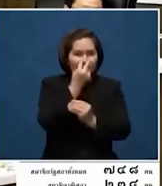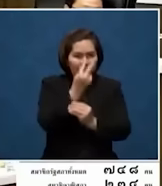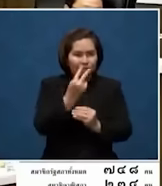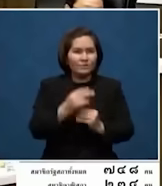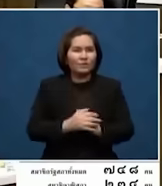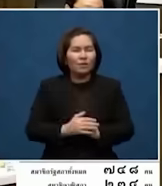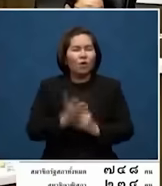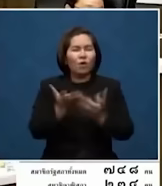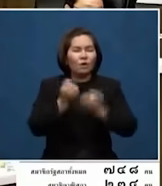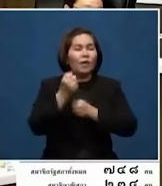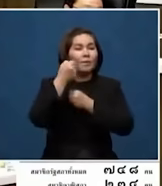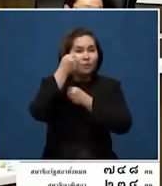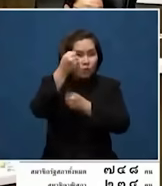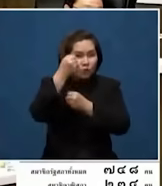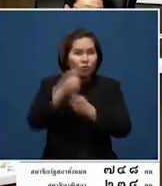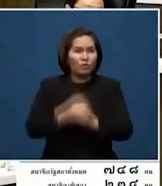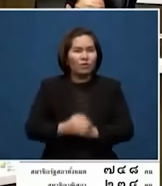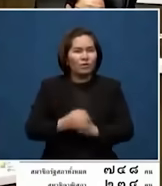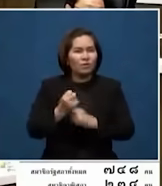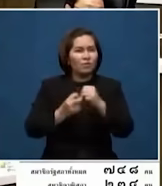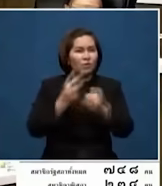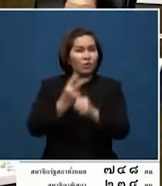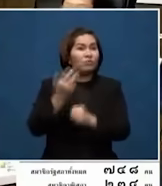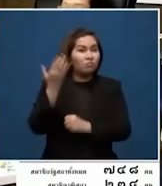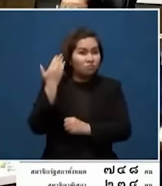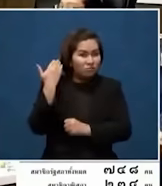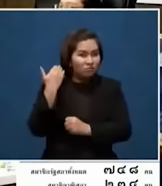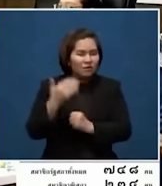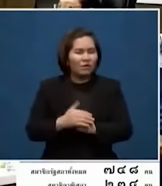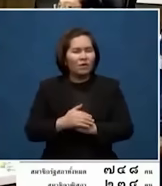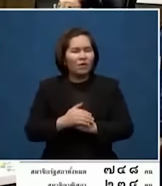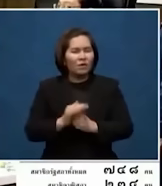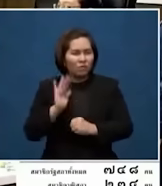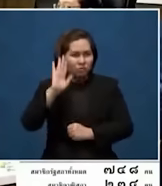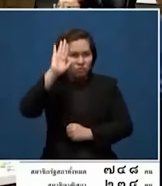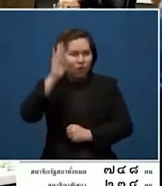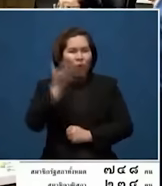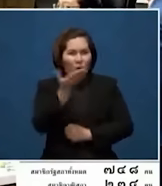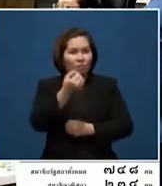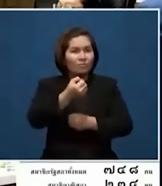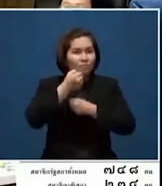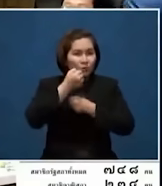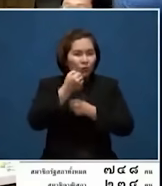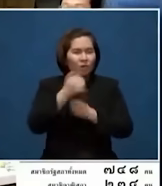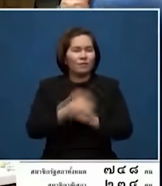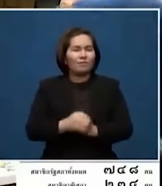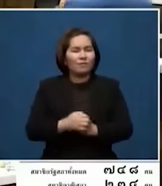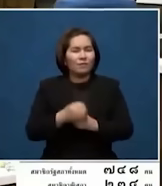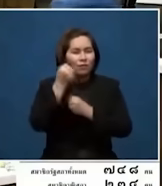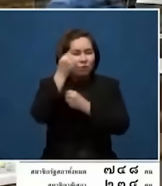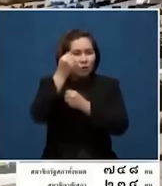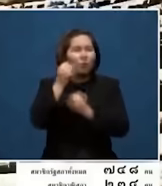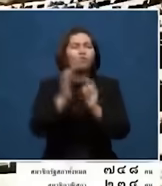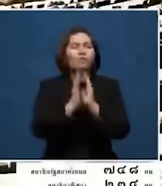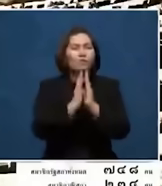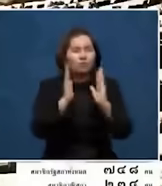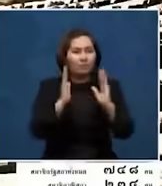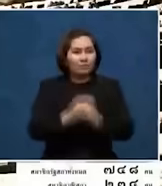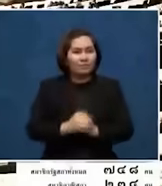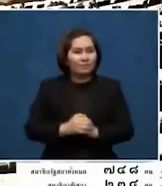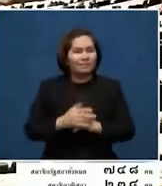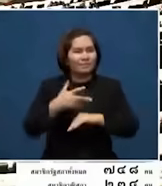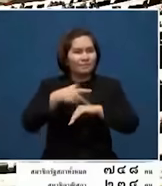วงครับ ดูกันได้นะครับ 2-3 ปีสมศรี ท่านประธานครับขออนุญาตประท้วงครับ ครับคุณวิโรจน์ ขอบพระคุณครับท่านประธานครับ ท่านประธานครับ